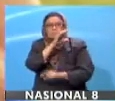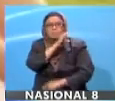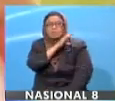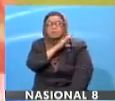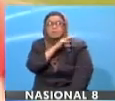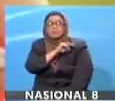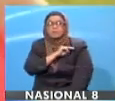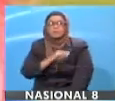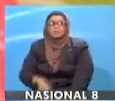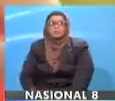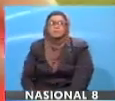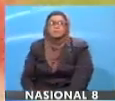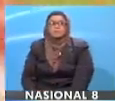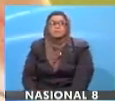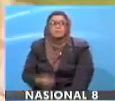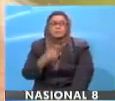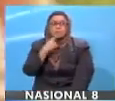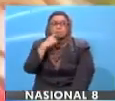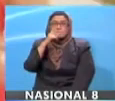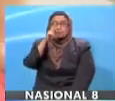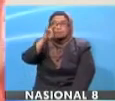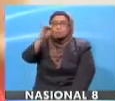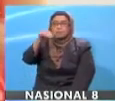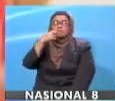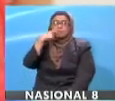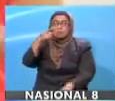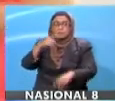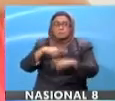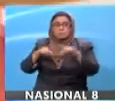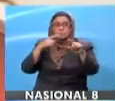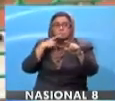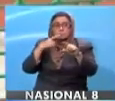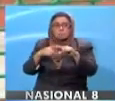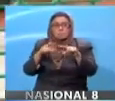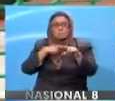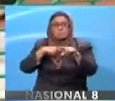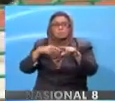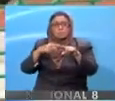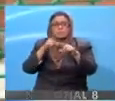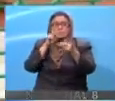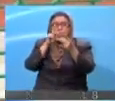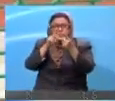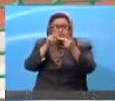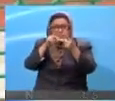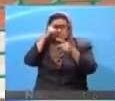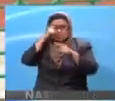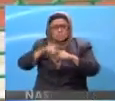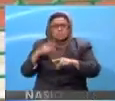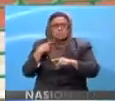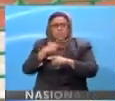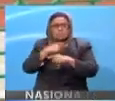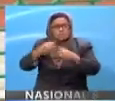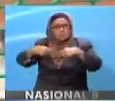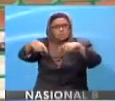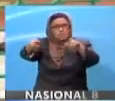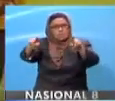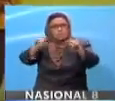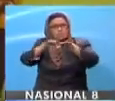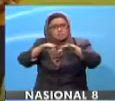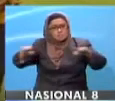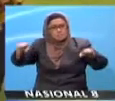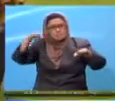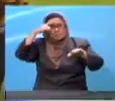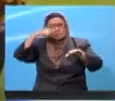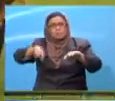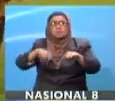Menurut Khairi, ianya selaras matlamat Sukan Malaysia sebagai platform pembangunan sukan serta gerbang utama untuk atlet muda menyalahkan kemampuan mereka